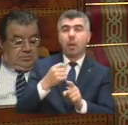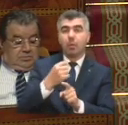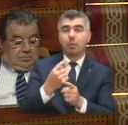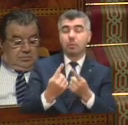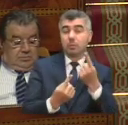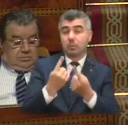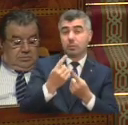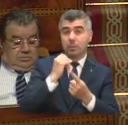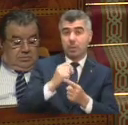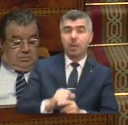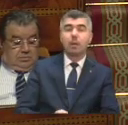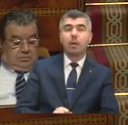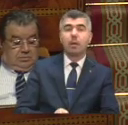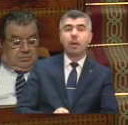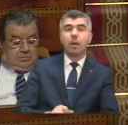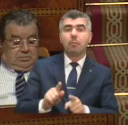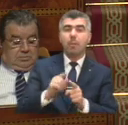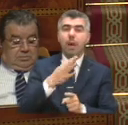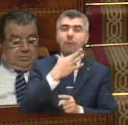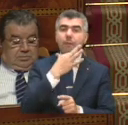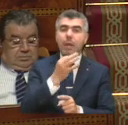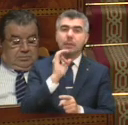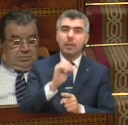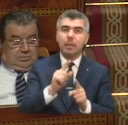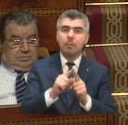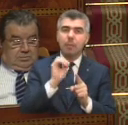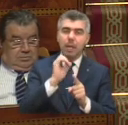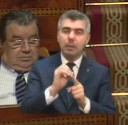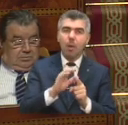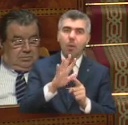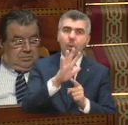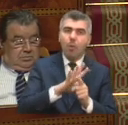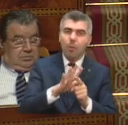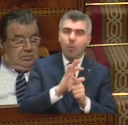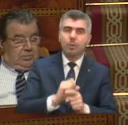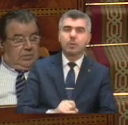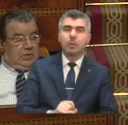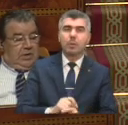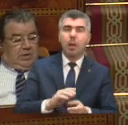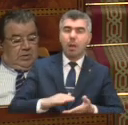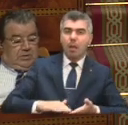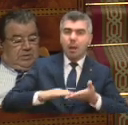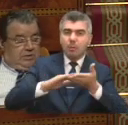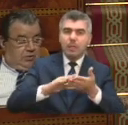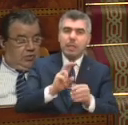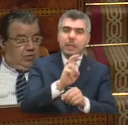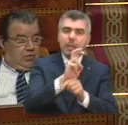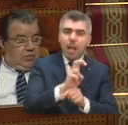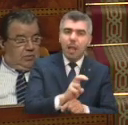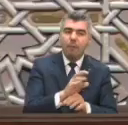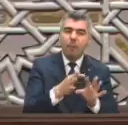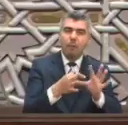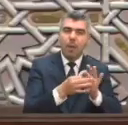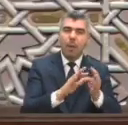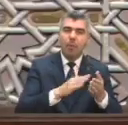الاستثمار وتبسيط المساطر ومحاربه الريع والفرصه واوراش سيد الوزير. شكرا سيده